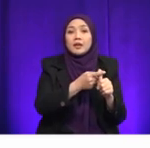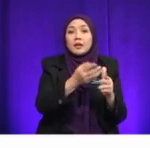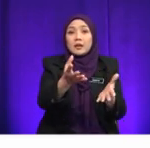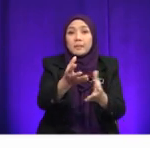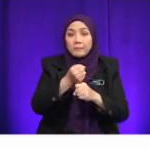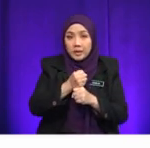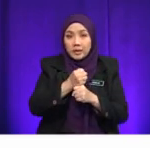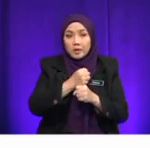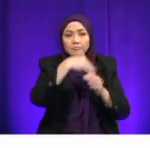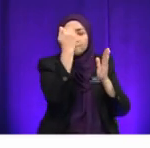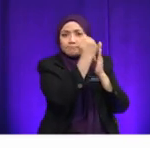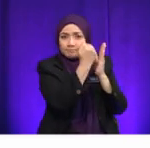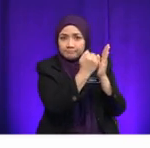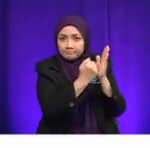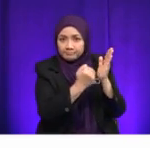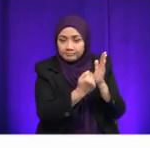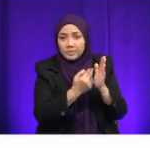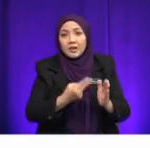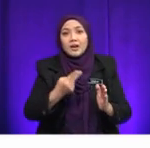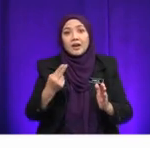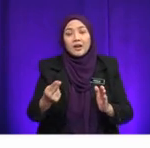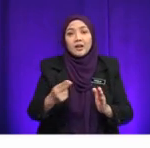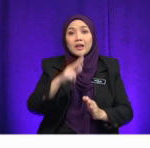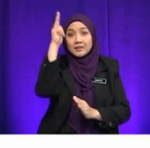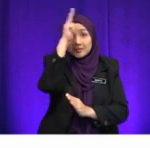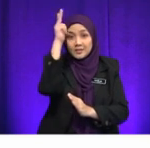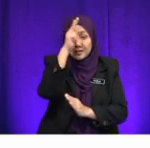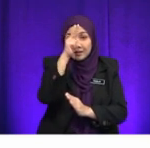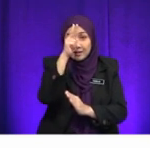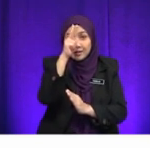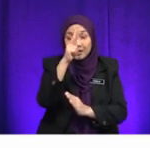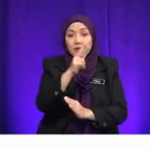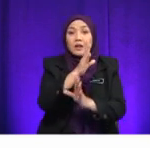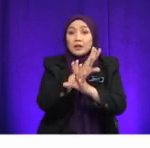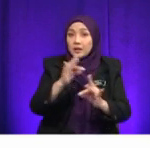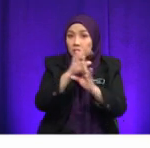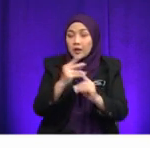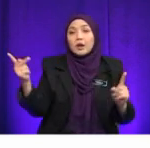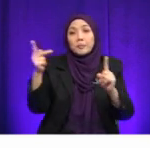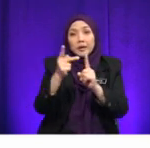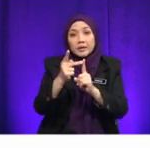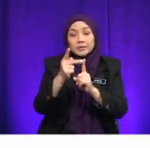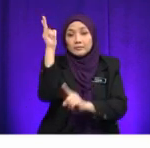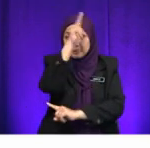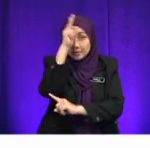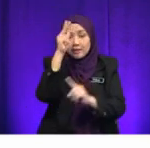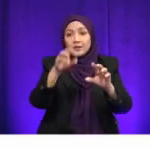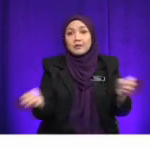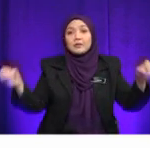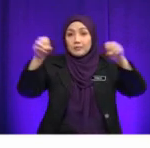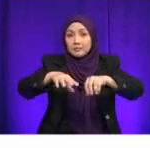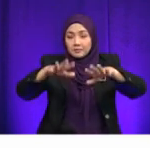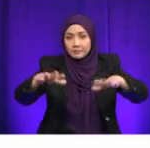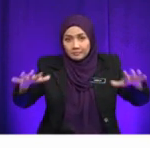penyerahan serawa oleh kerajaan Bro kepada kerajaan British kemudian kita akan fokus kepada untuk